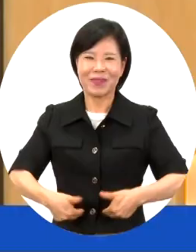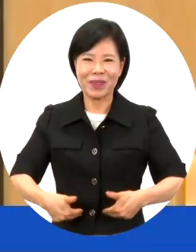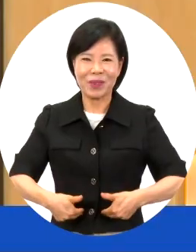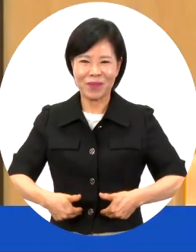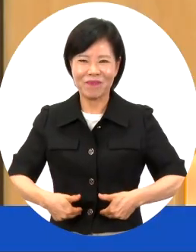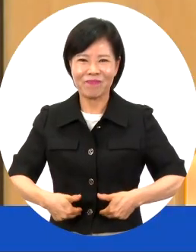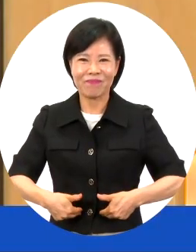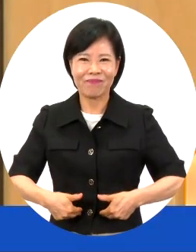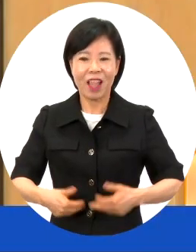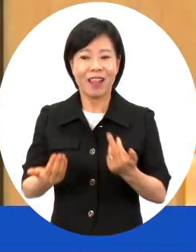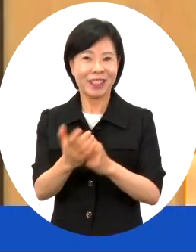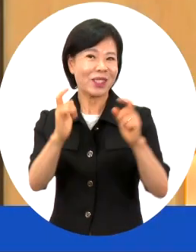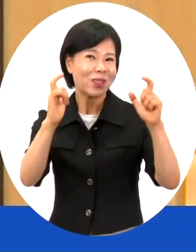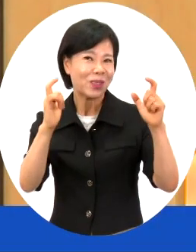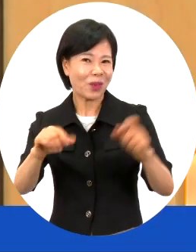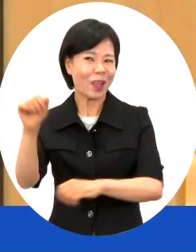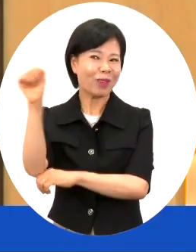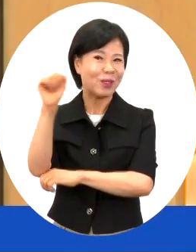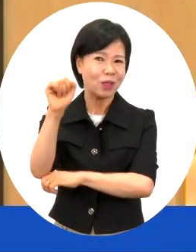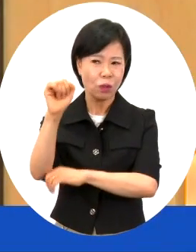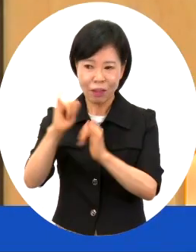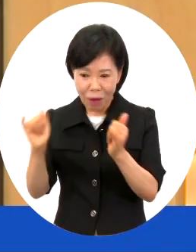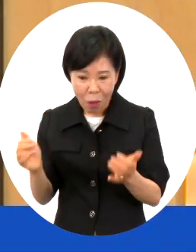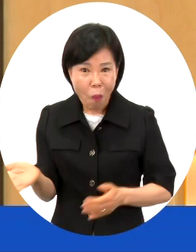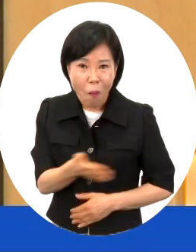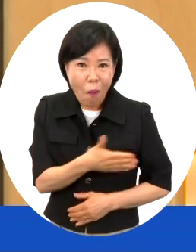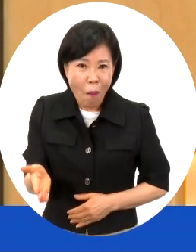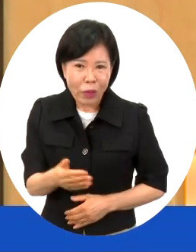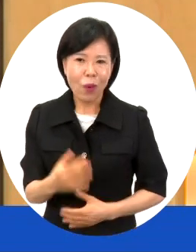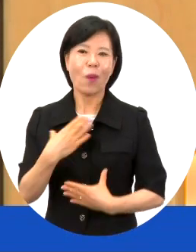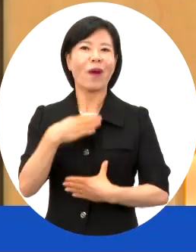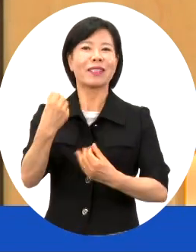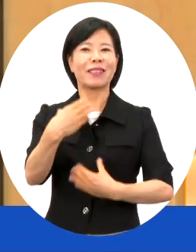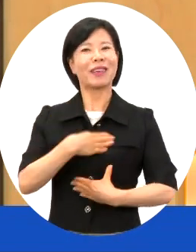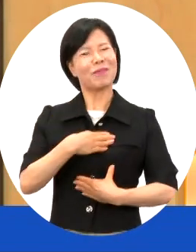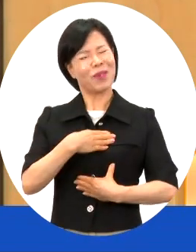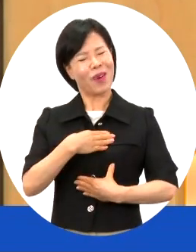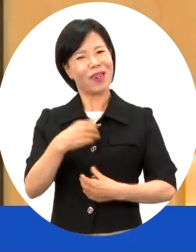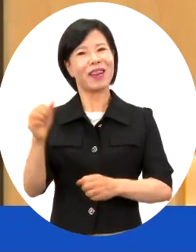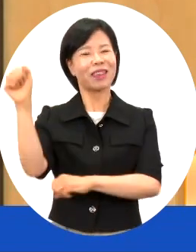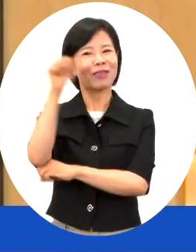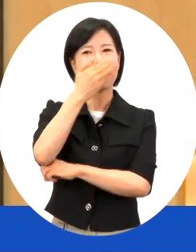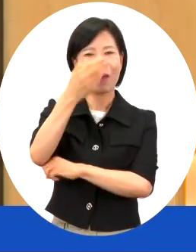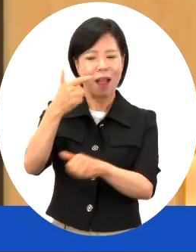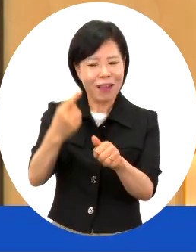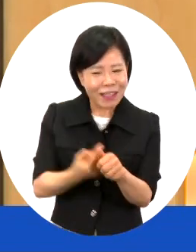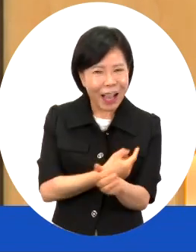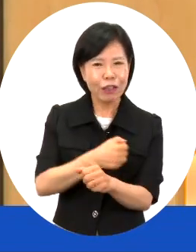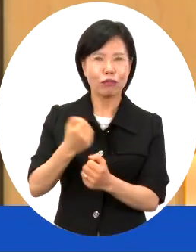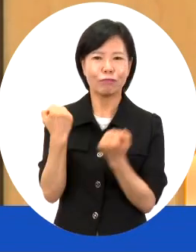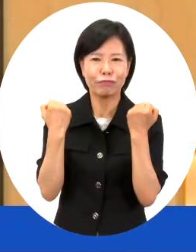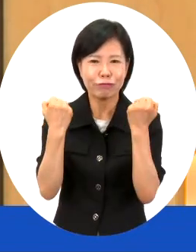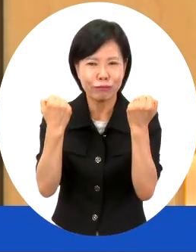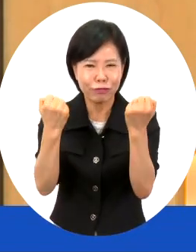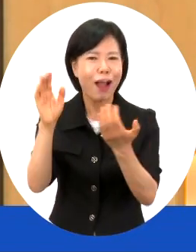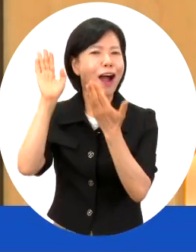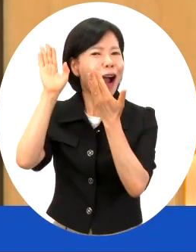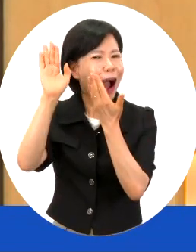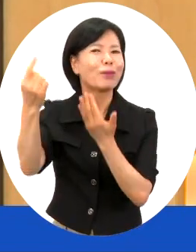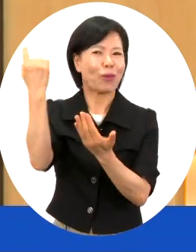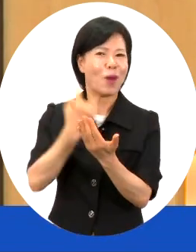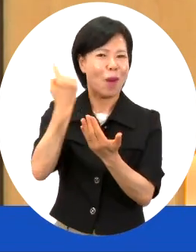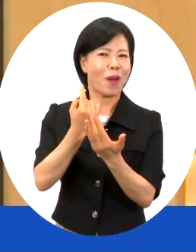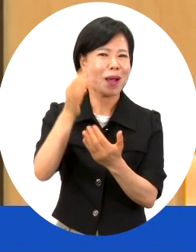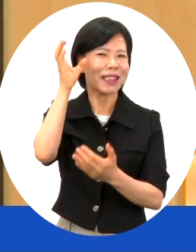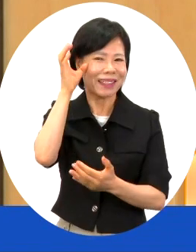합니다. 머지않아 제주에서 운전자 없이 안전하고 편리하게 운행되는 자율주행의 미래가 펼쳐질